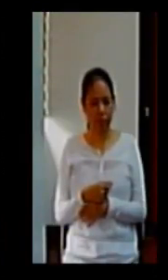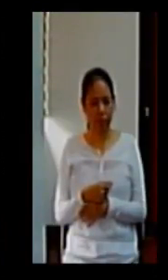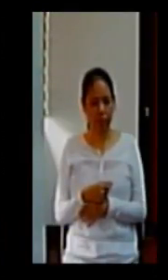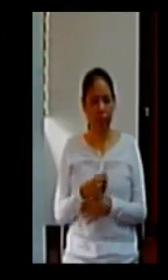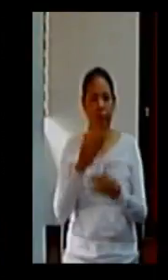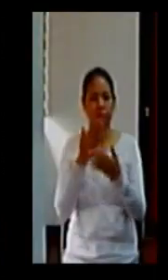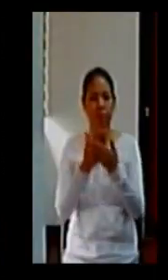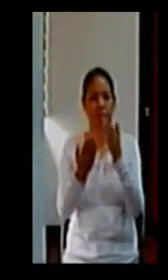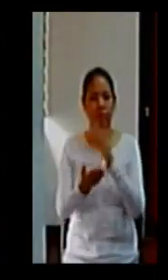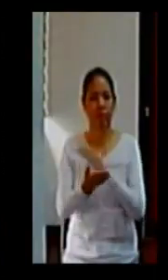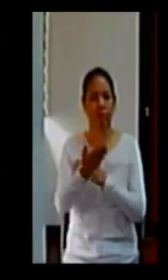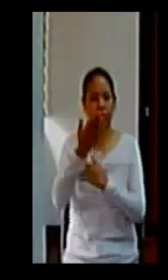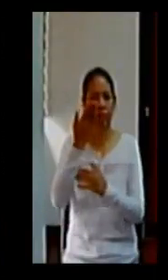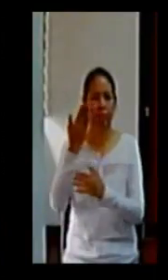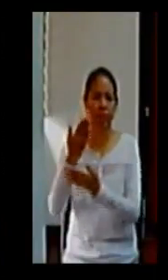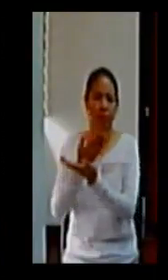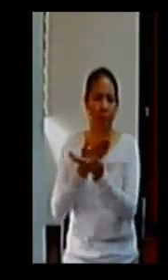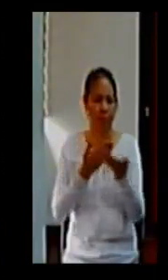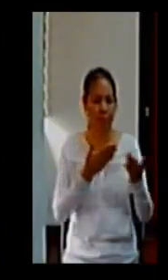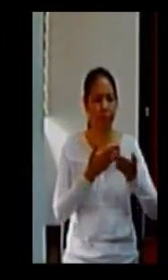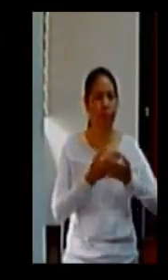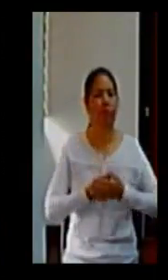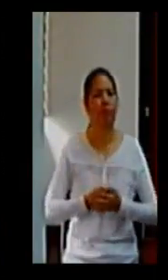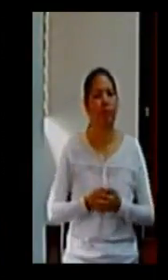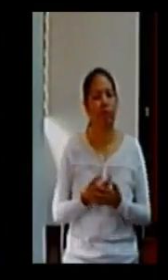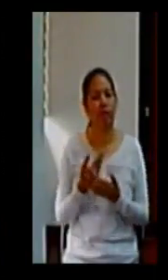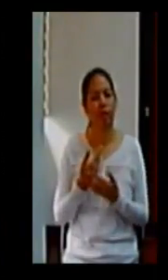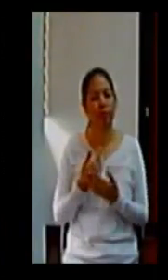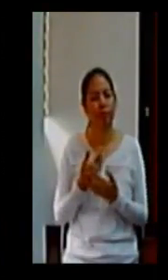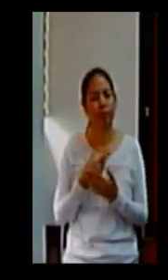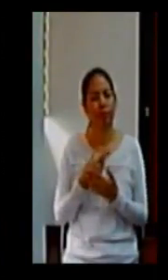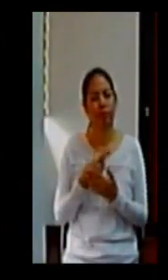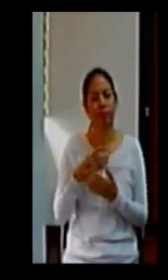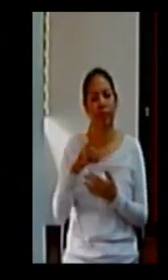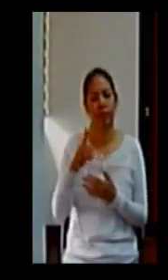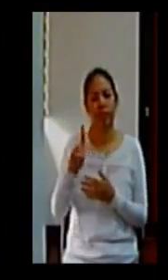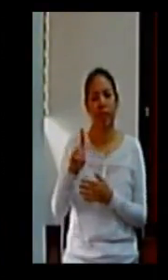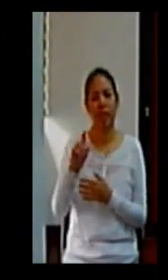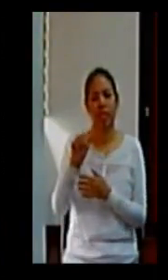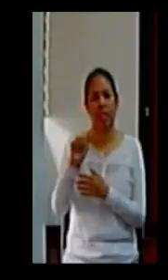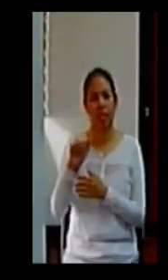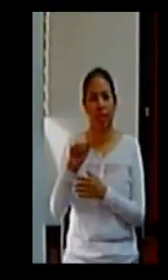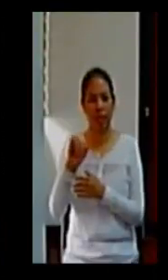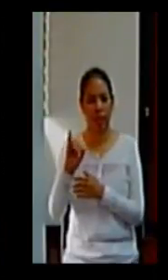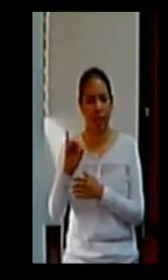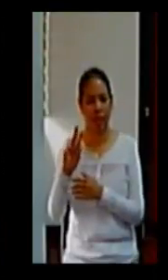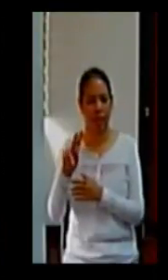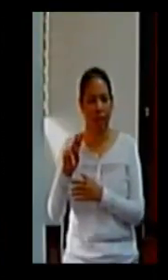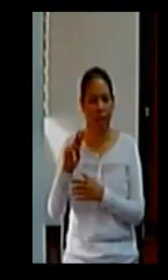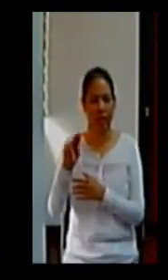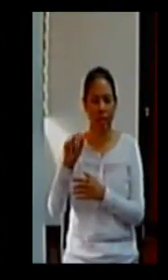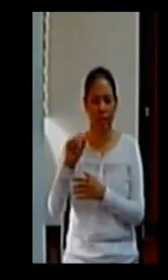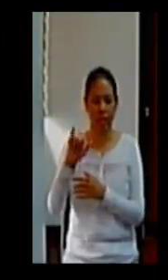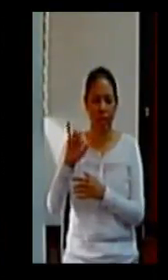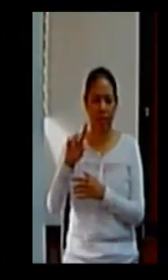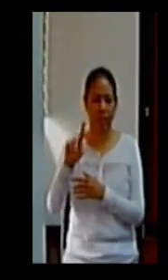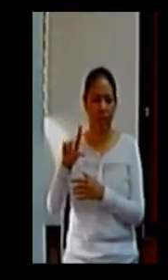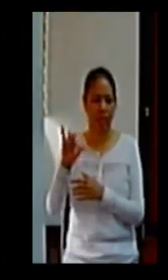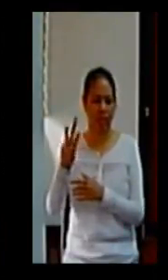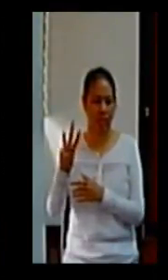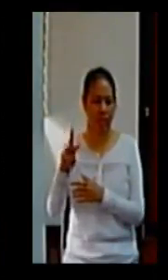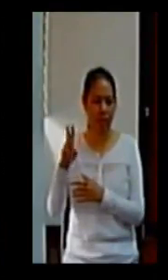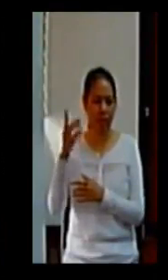Magandang umaga po sa ating lahat. Ako naman po si Dalia Naliu, 24 years old at kasalukuyan